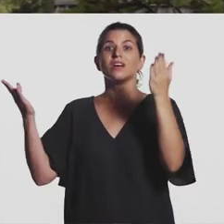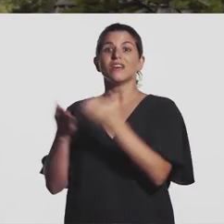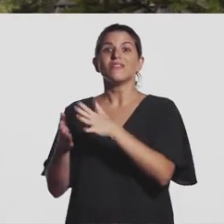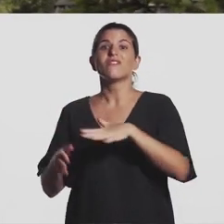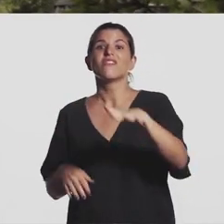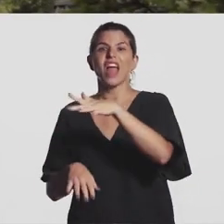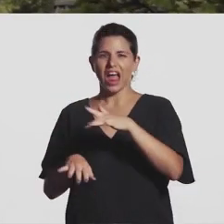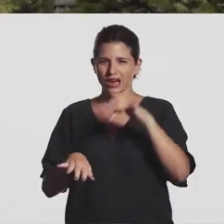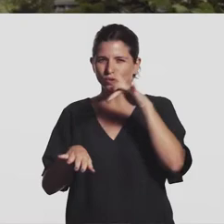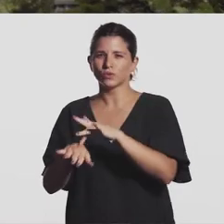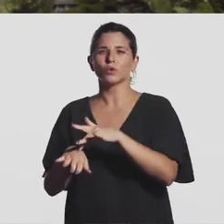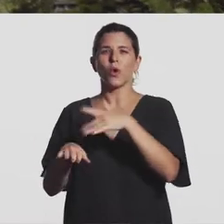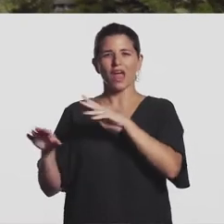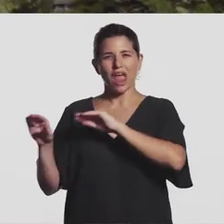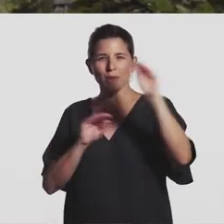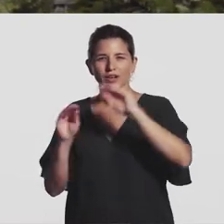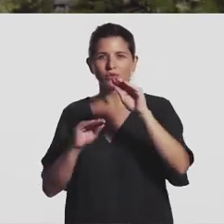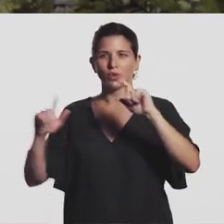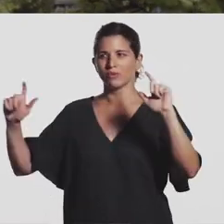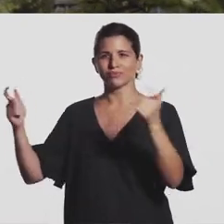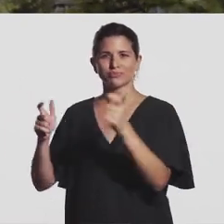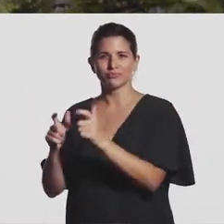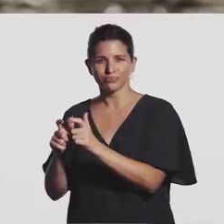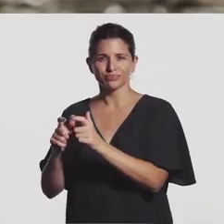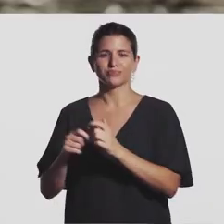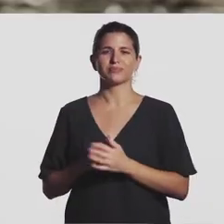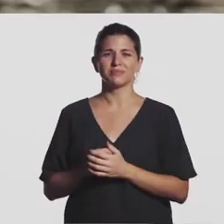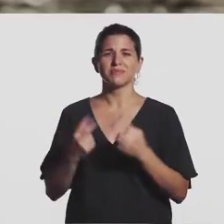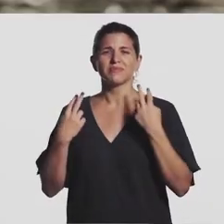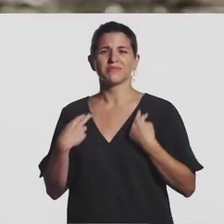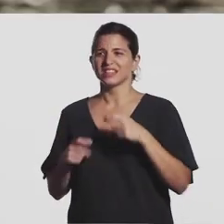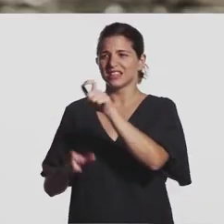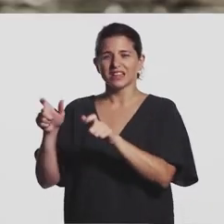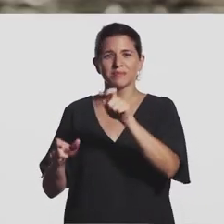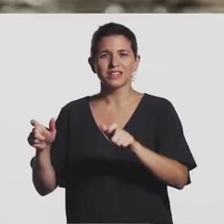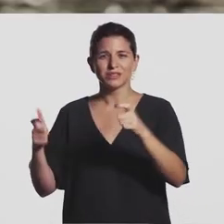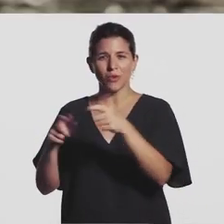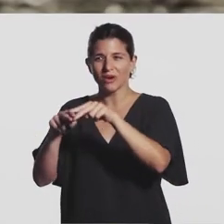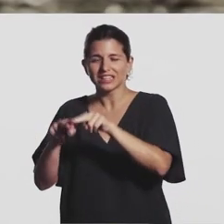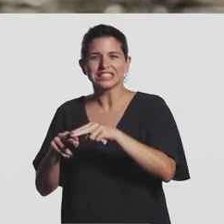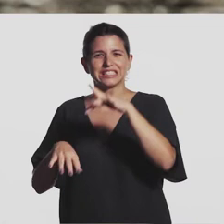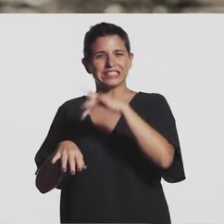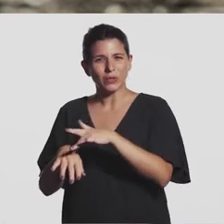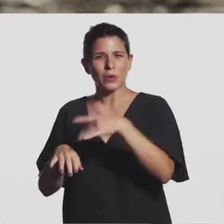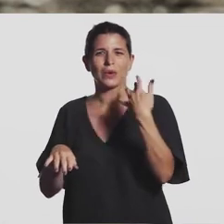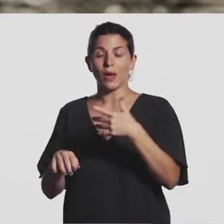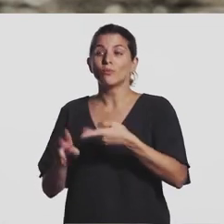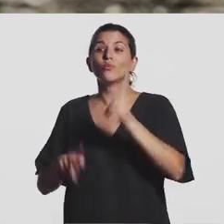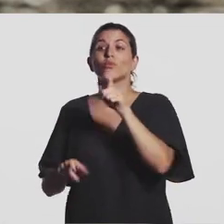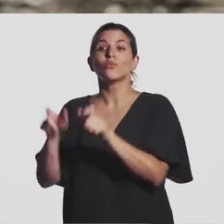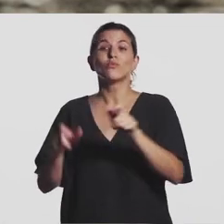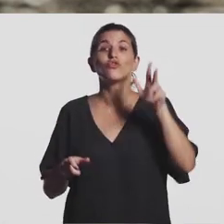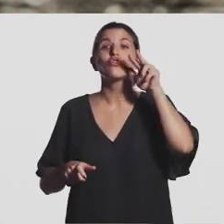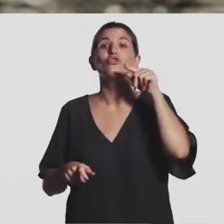La Verzasca sta molto toccata dalla migrazione, tantissimo, si è svuotata e ha condizionato moltissimo la vita della donna